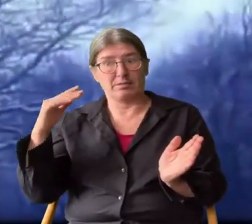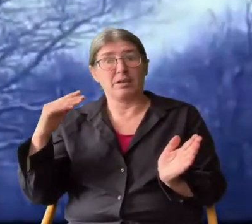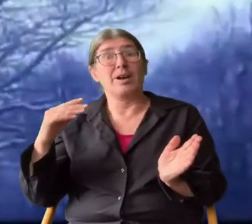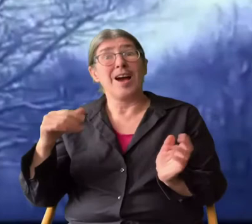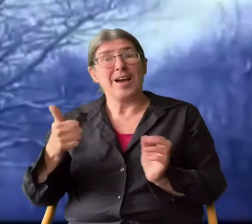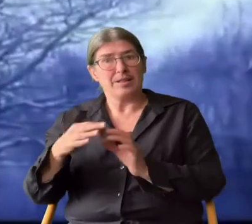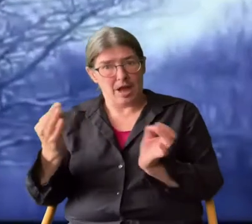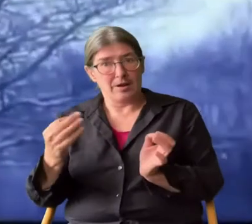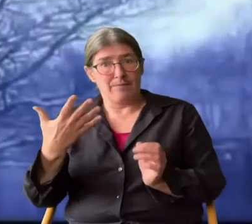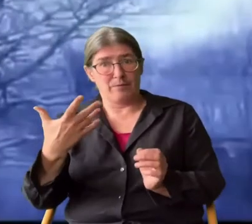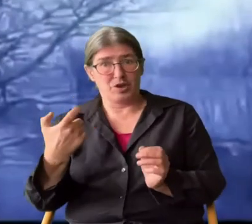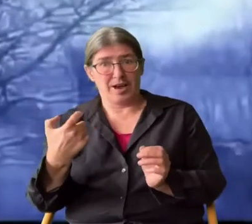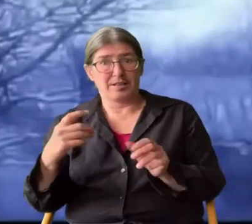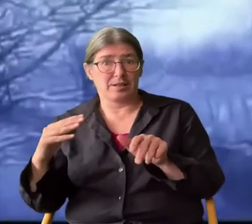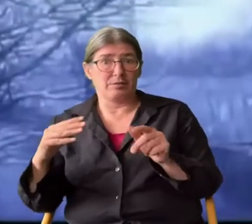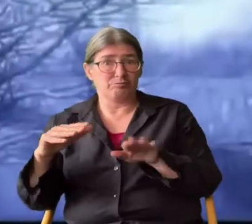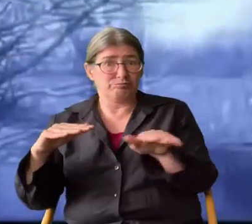35.